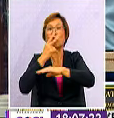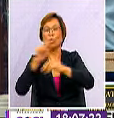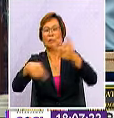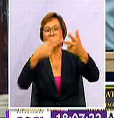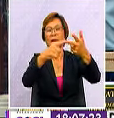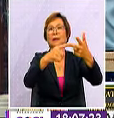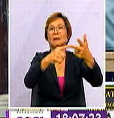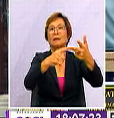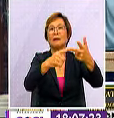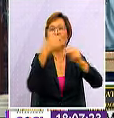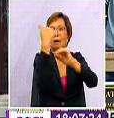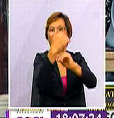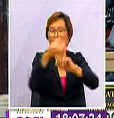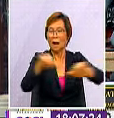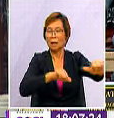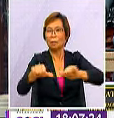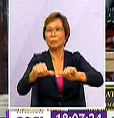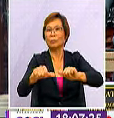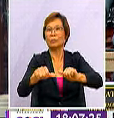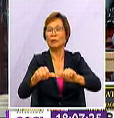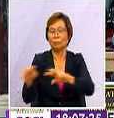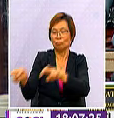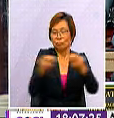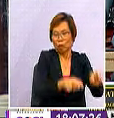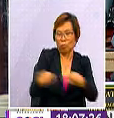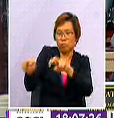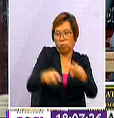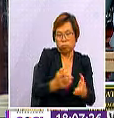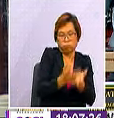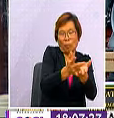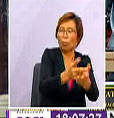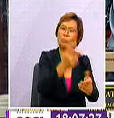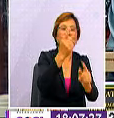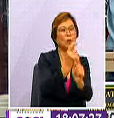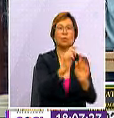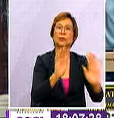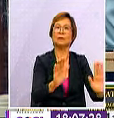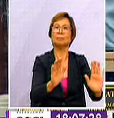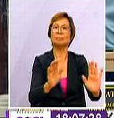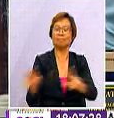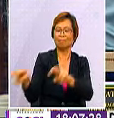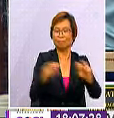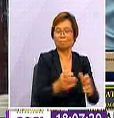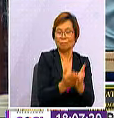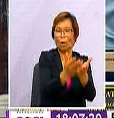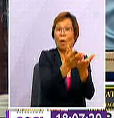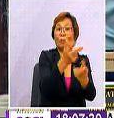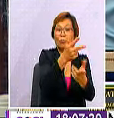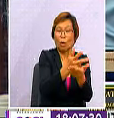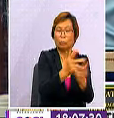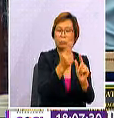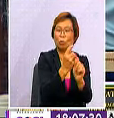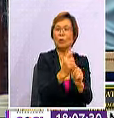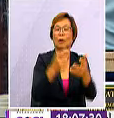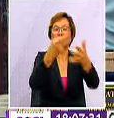Ketiga, menghadkan aktiviti transshipment rokok kepada pelabuhan tertentu sahaja. Keempat, mengenakan